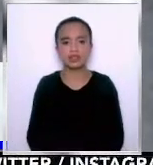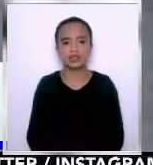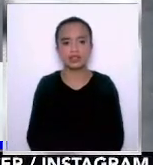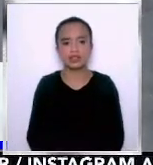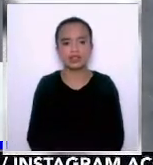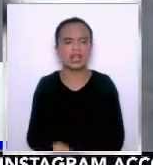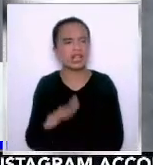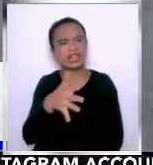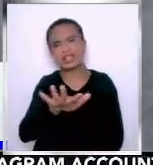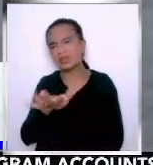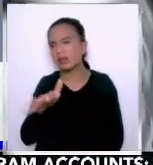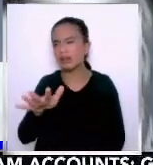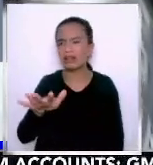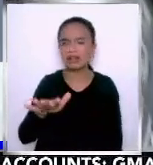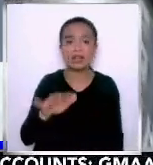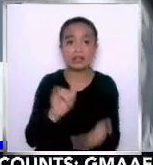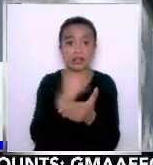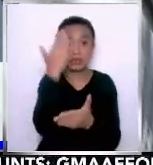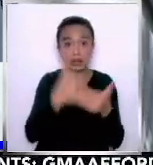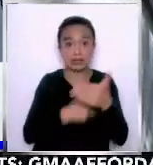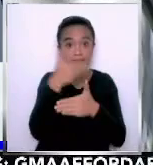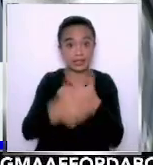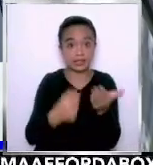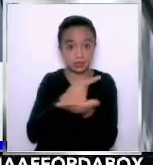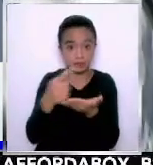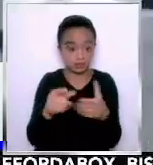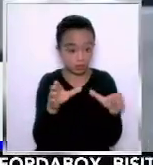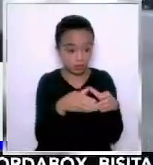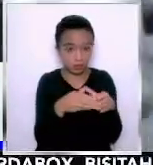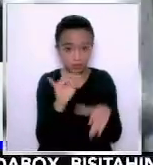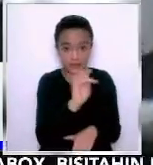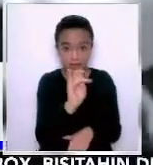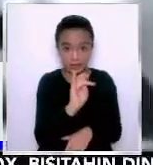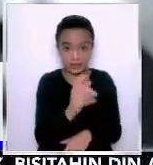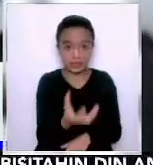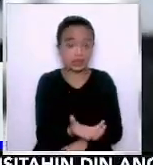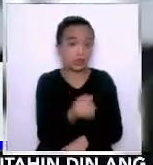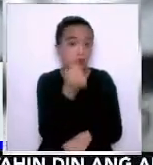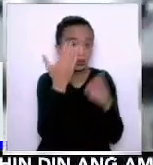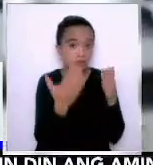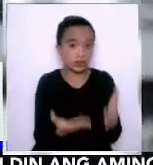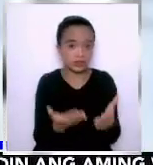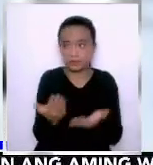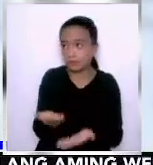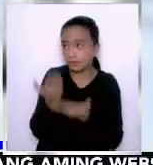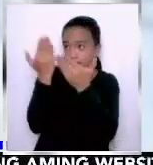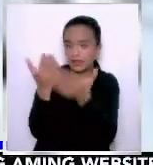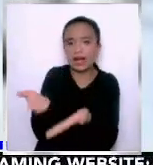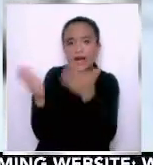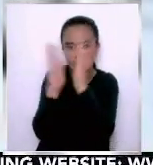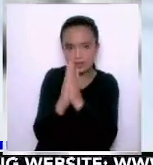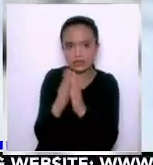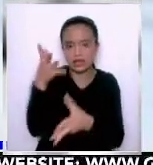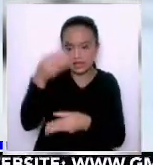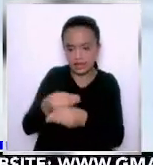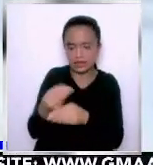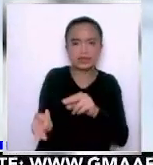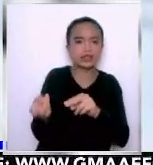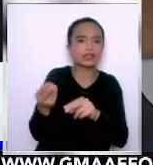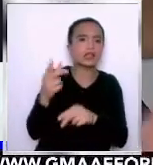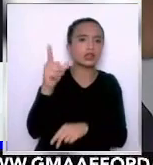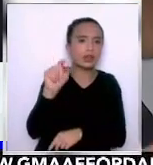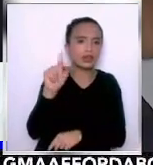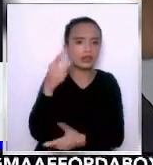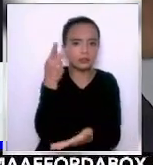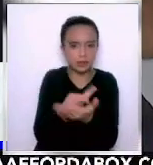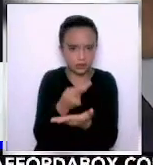sa susunod na linggo, iyahain na ng grupo ng mga taxi operator ang hirit nilang 20 pesos na dagdag sa flag down rate.